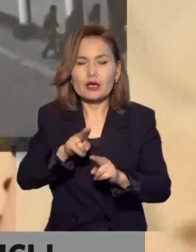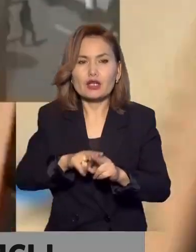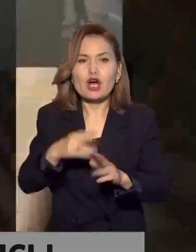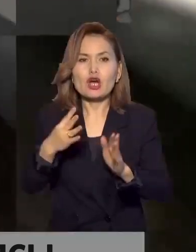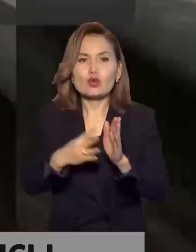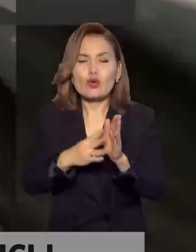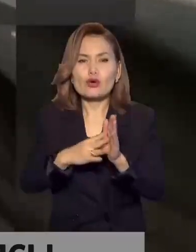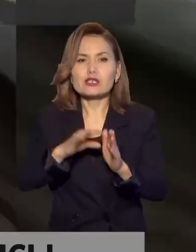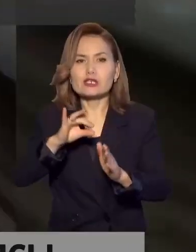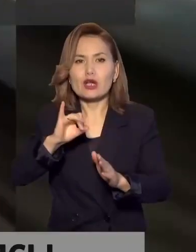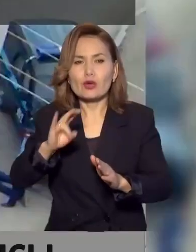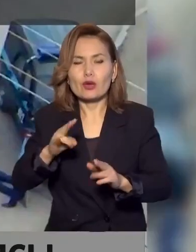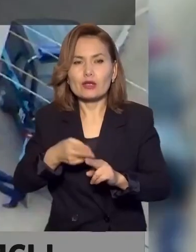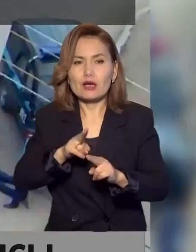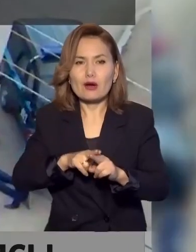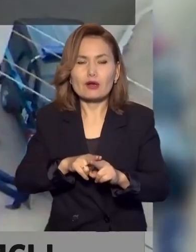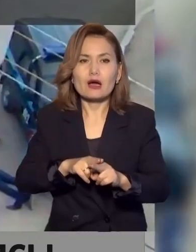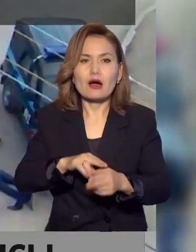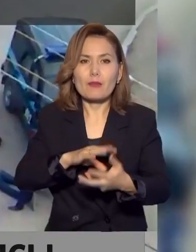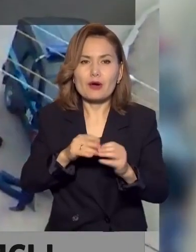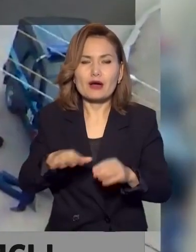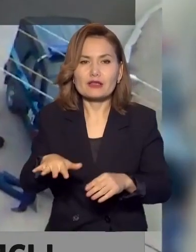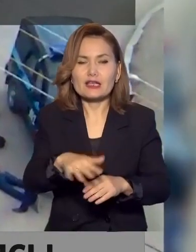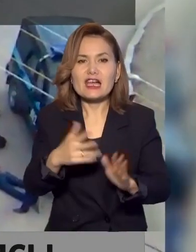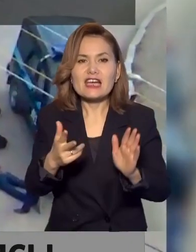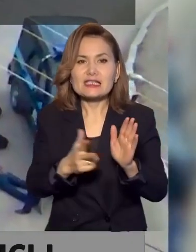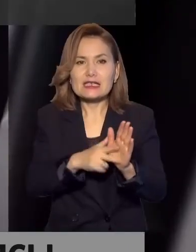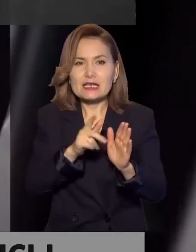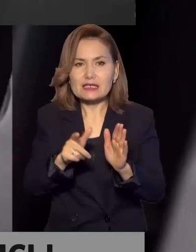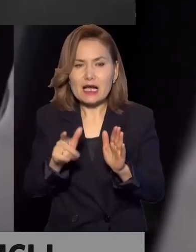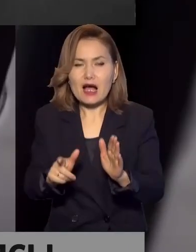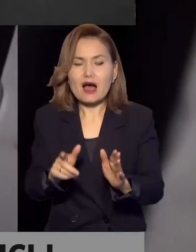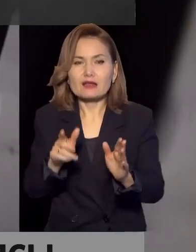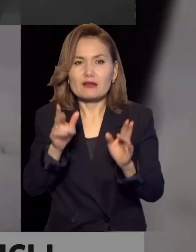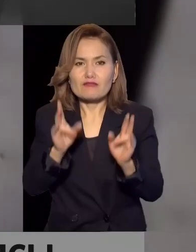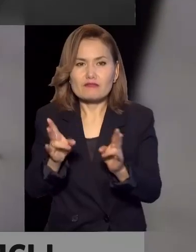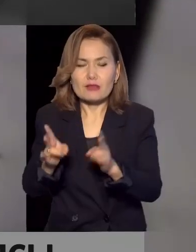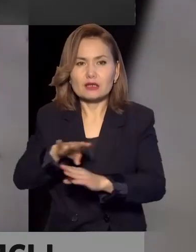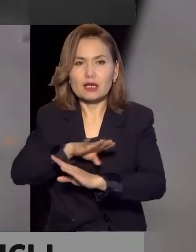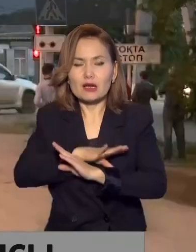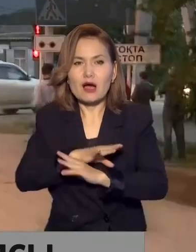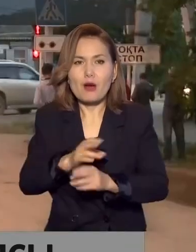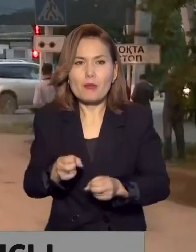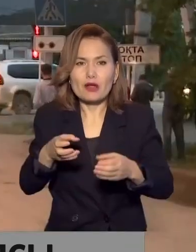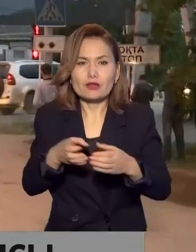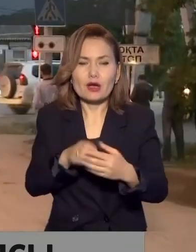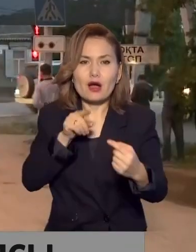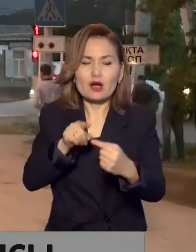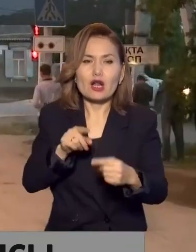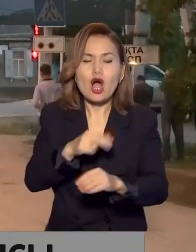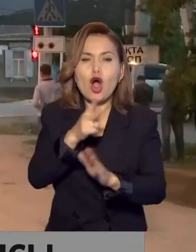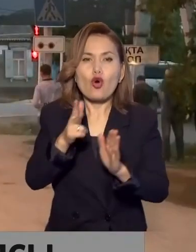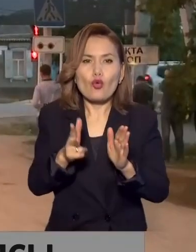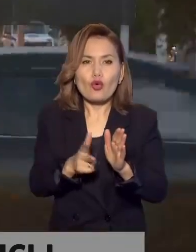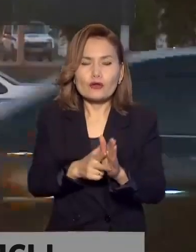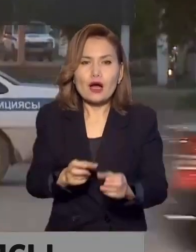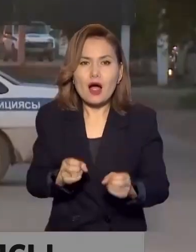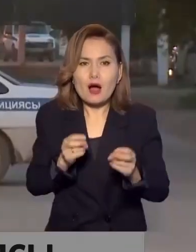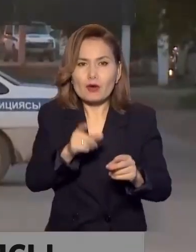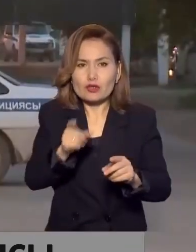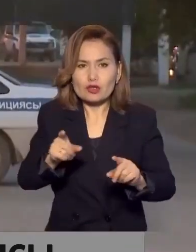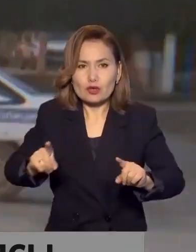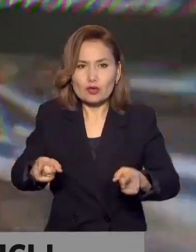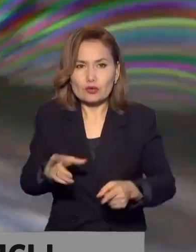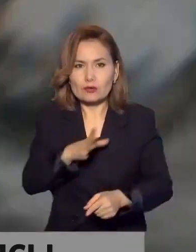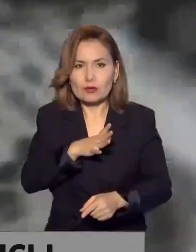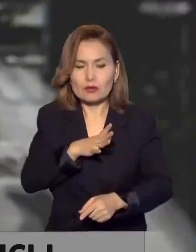Ақтөбедегі лаңкестік террорлық акт салдарынан 8 адам қаза тапты. Антитеррорлық операция кезінде 18 қылмыскердің көзі